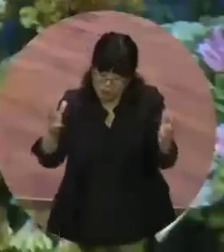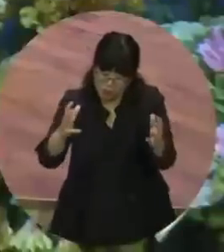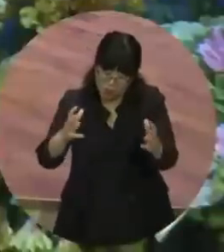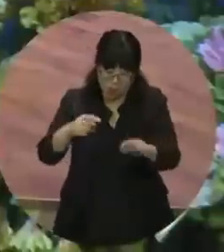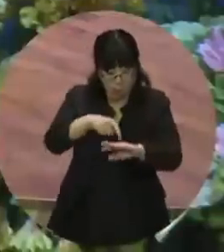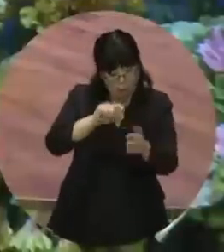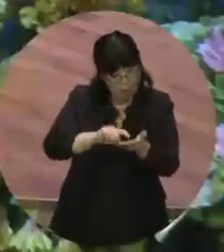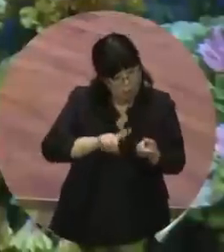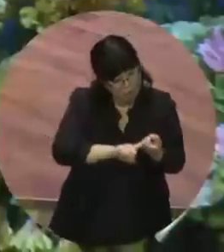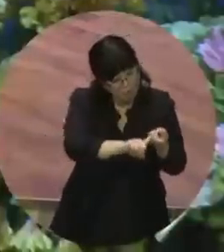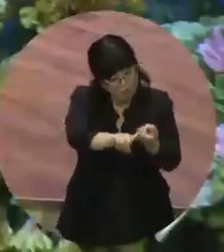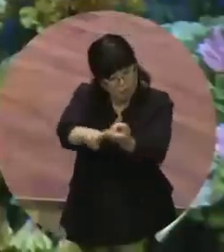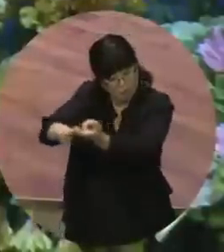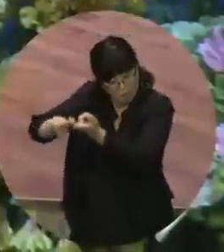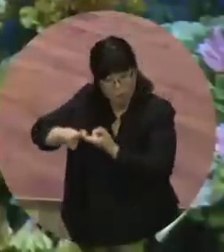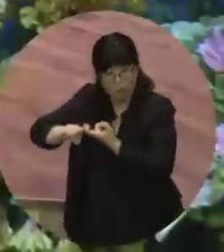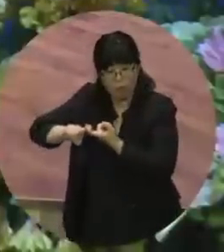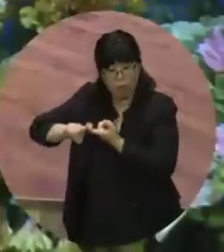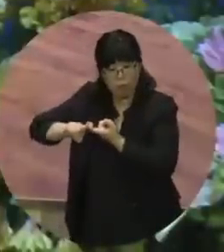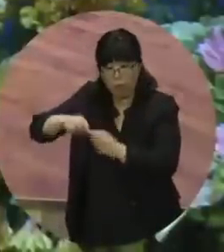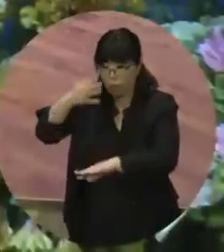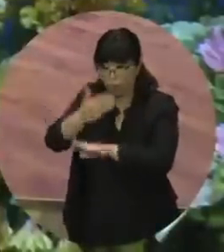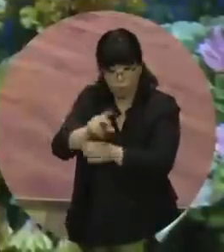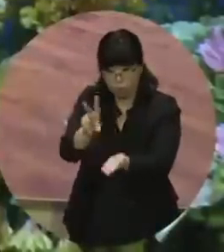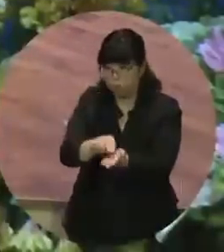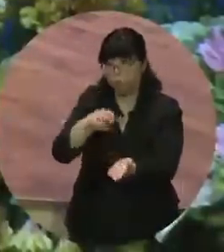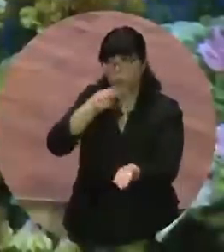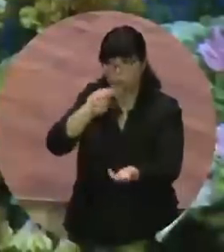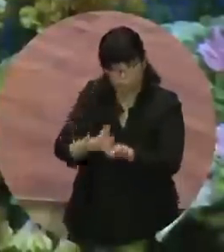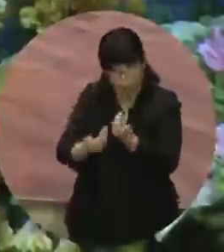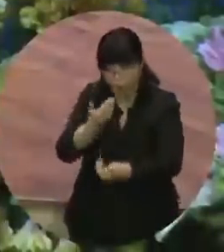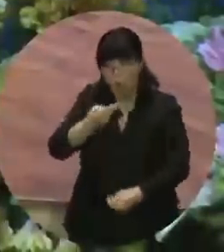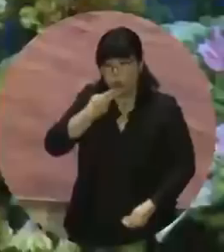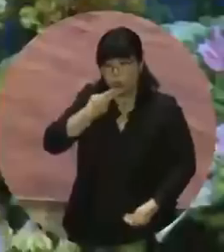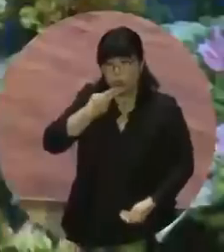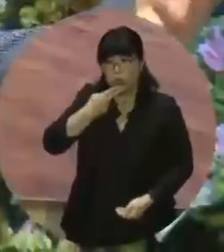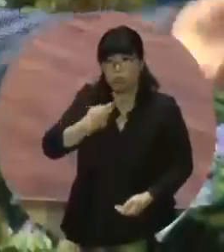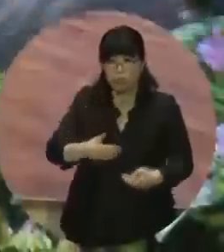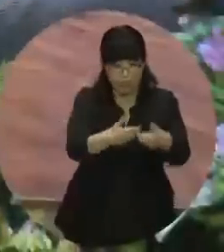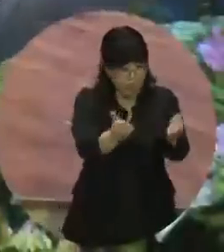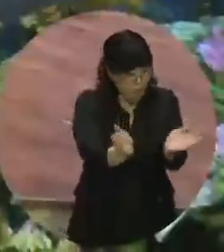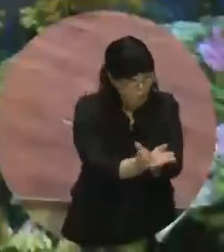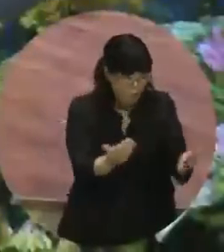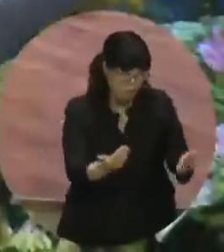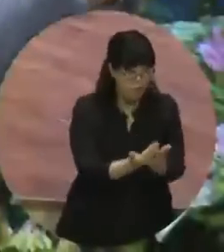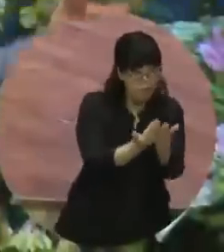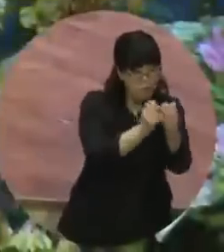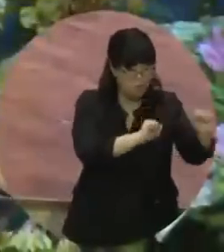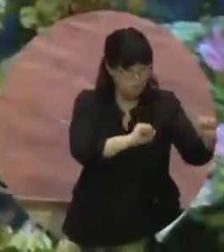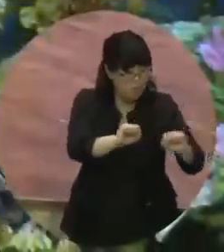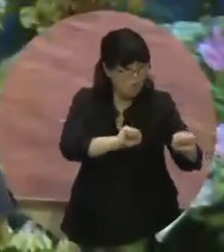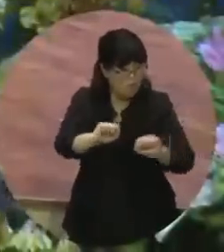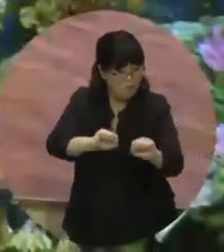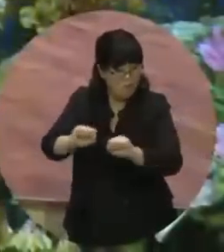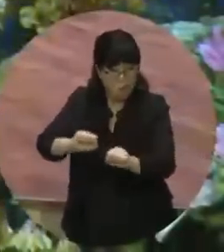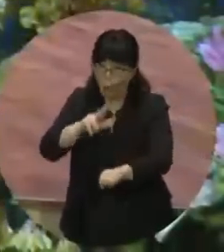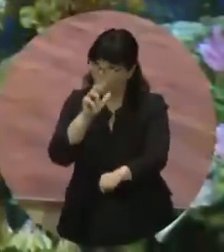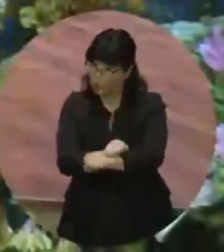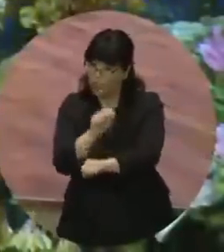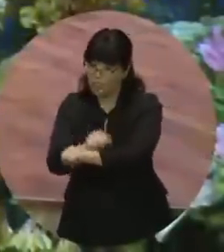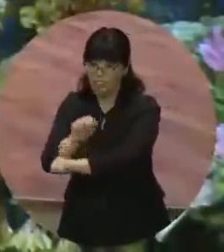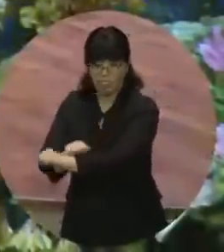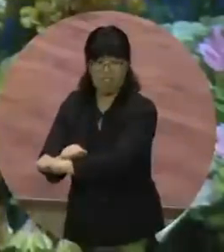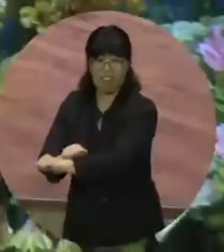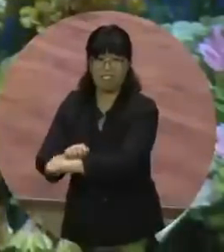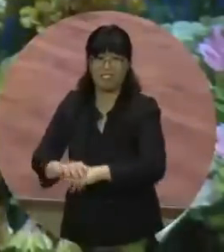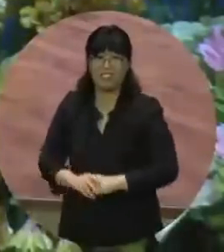형통합니까? 문제 하나도 없어요. 우리 교회는 우리 교회는 뭐 모든 기관들이 살아서 펄펄펄펄 움직여. 내가 그네 내가 자랑했지